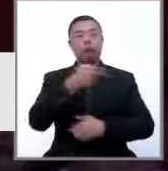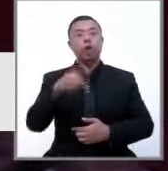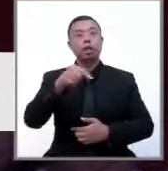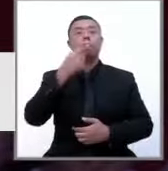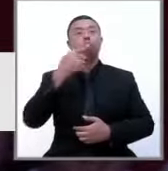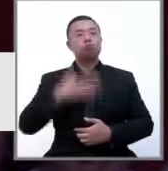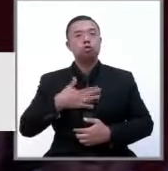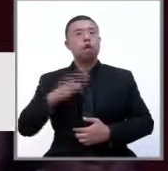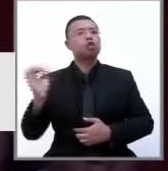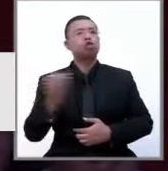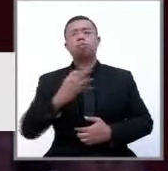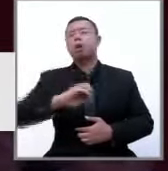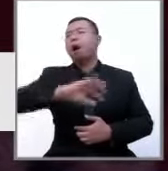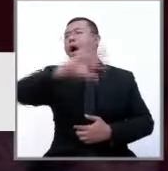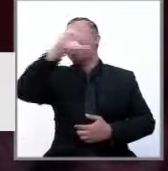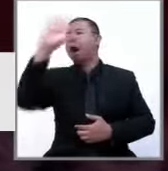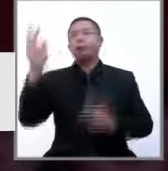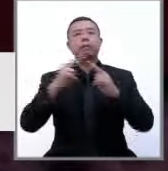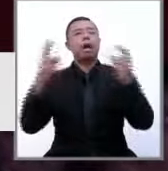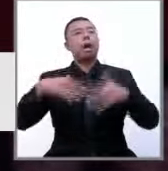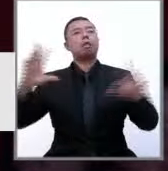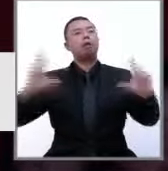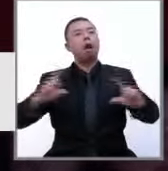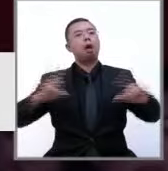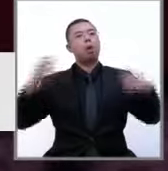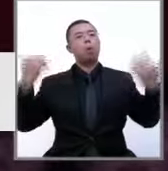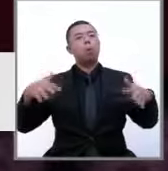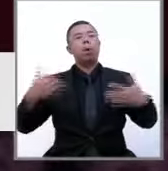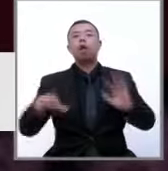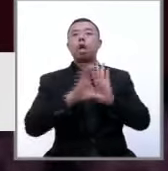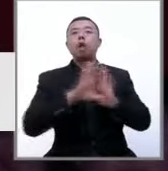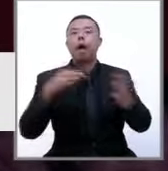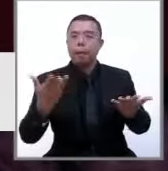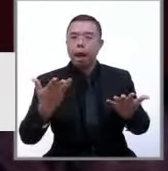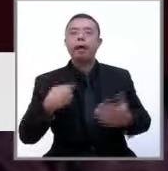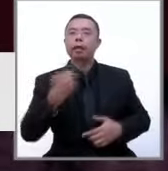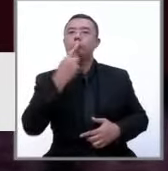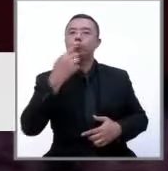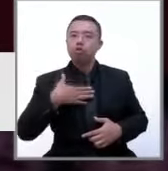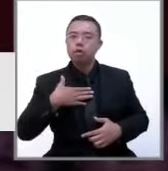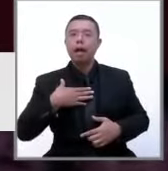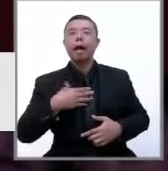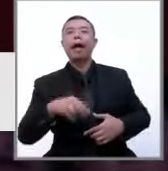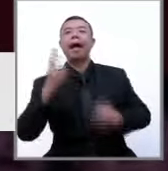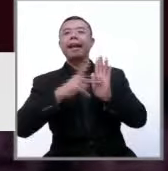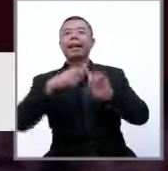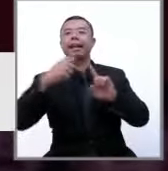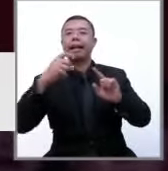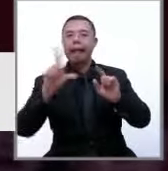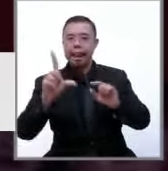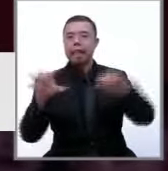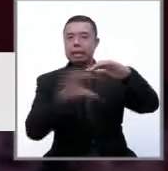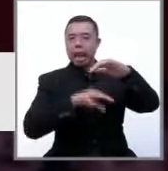memiliki sumber daya alam yang sangat kaya diaranya kita punyaadanganeles